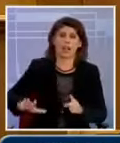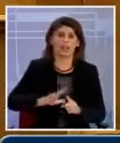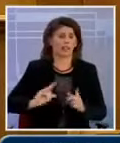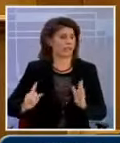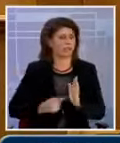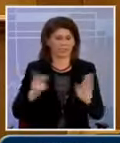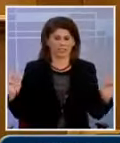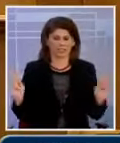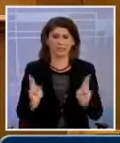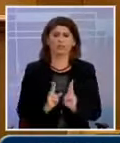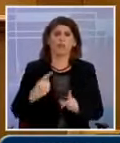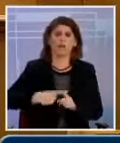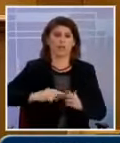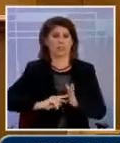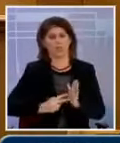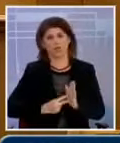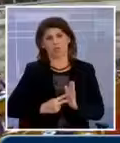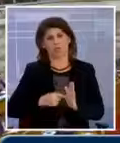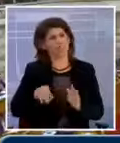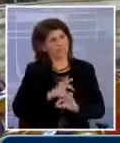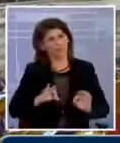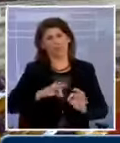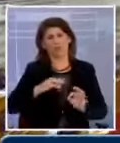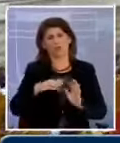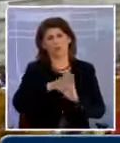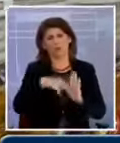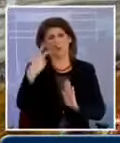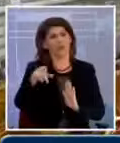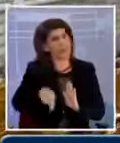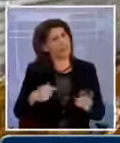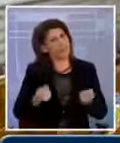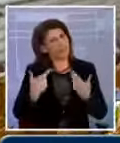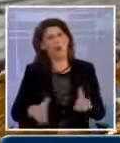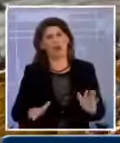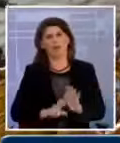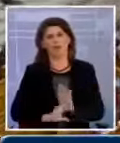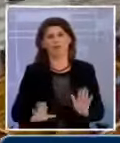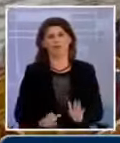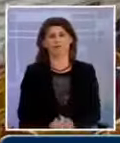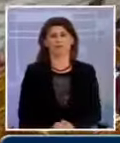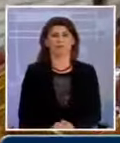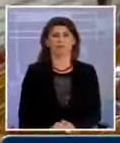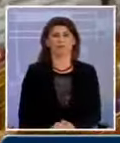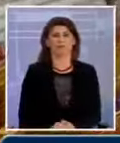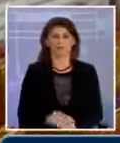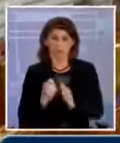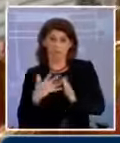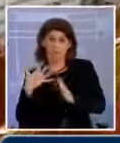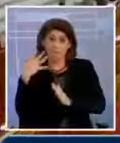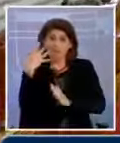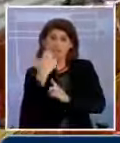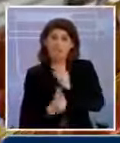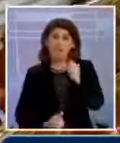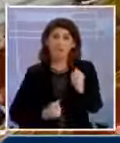πρωτοφανή συρρήκνωση της ελληνικής οικονομίας, όπως και έγινε. Μετά από